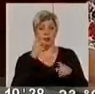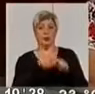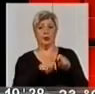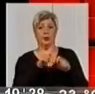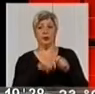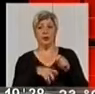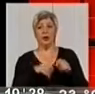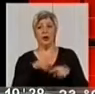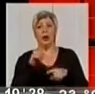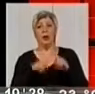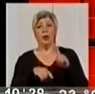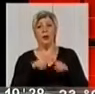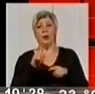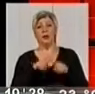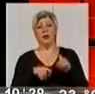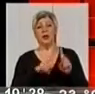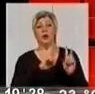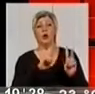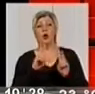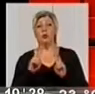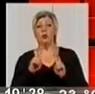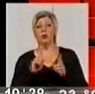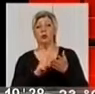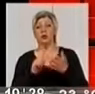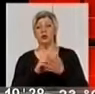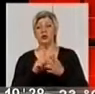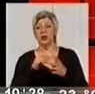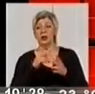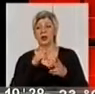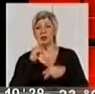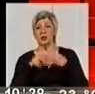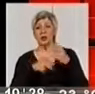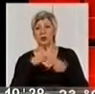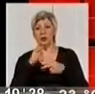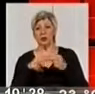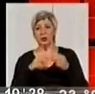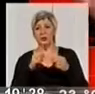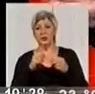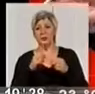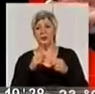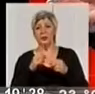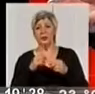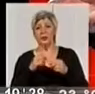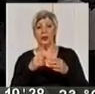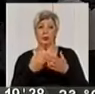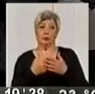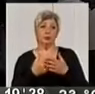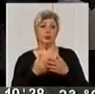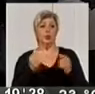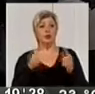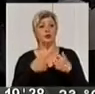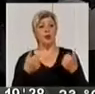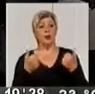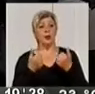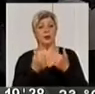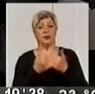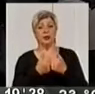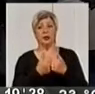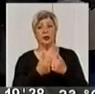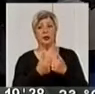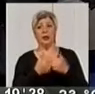батьки кому тут мають скаржитись? Ну, адміністрації на місці не батьки будуть скаржитись, якщо департамент соціального захисту населення